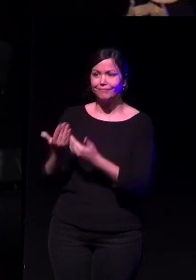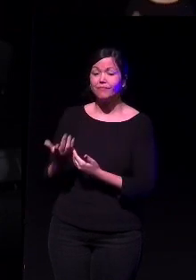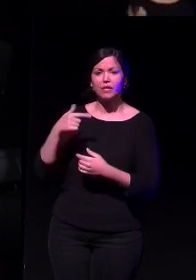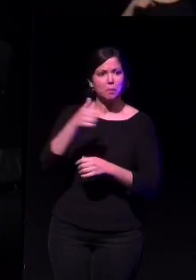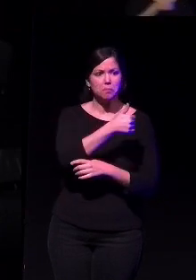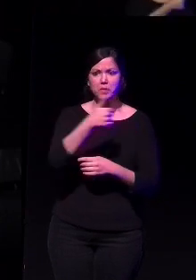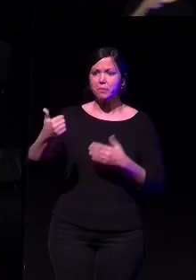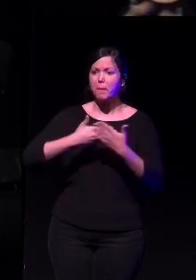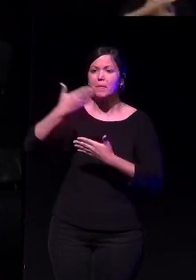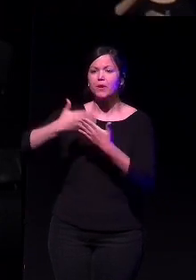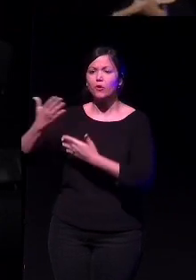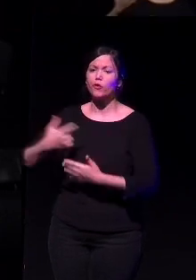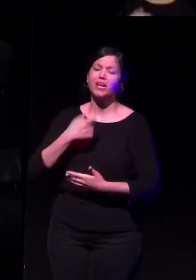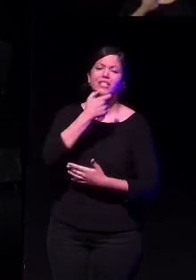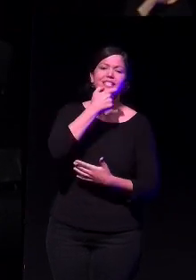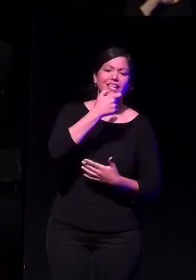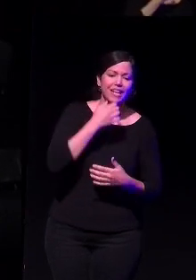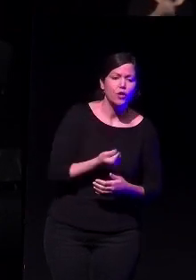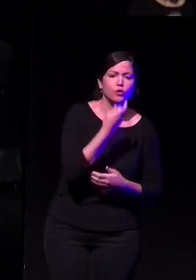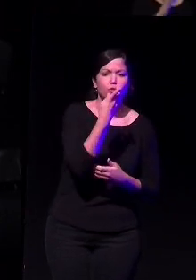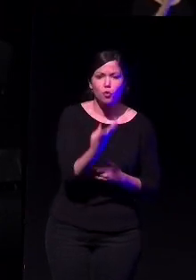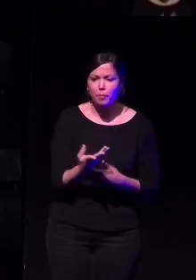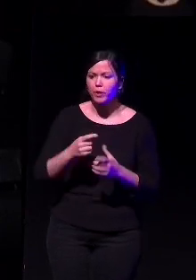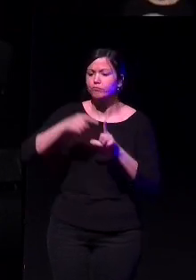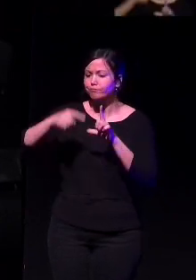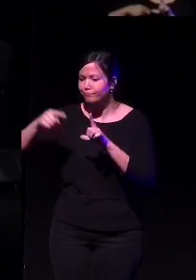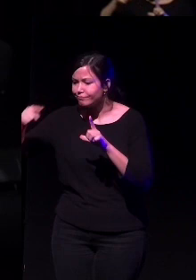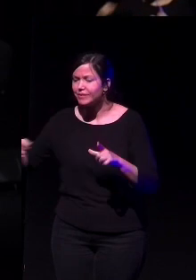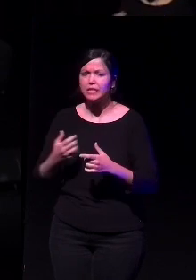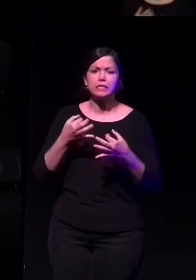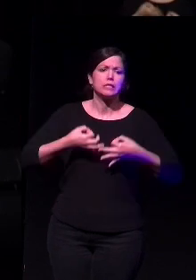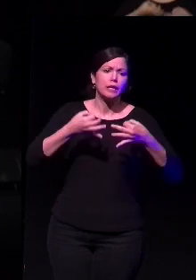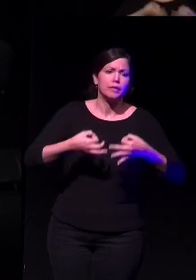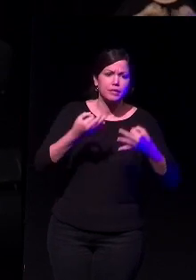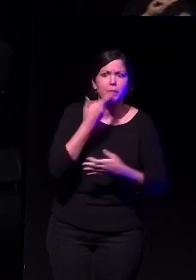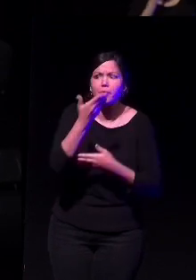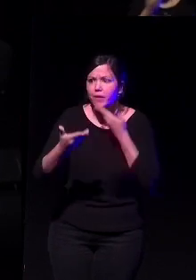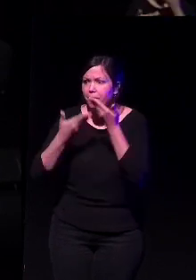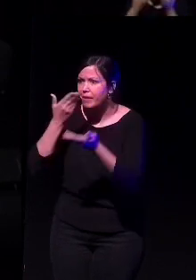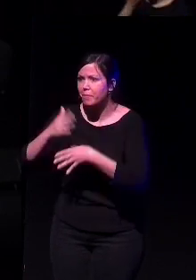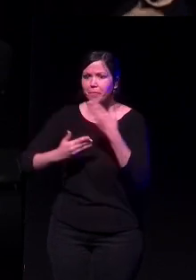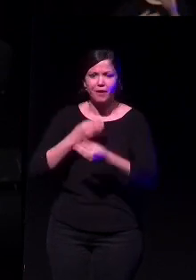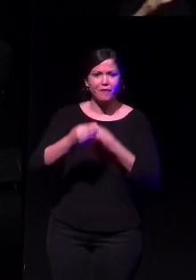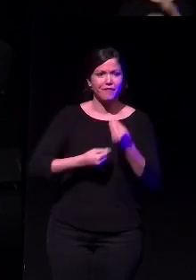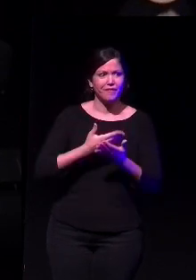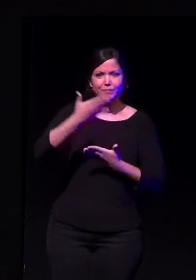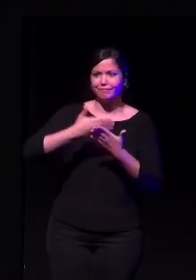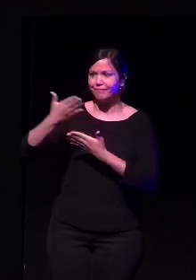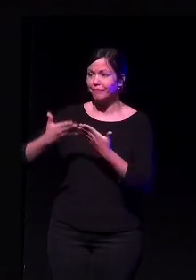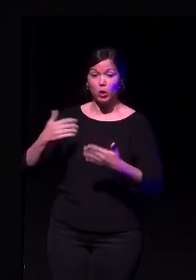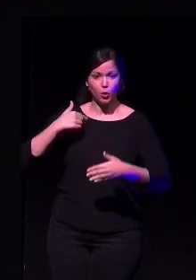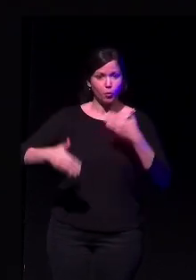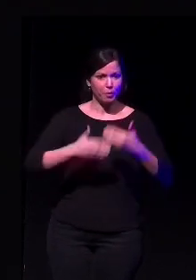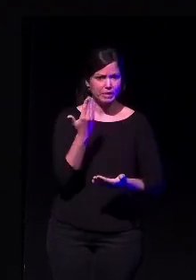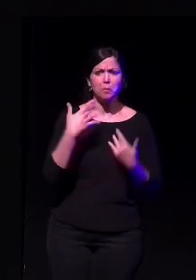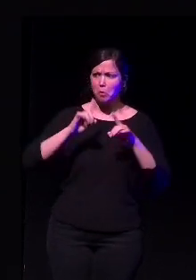que als periodistes ens agraden molt les xifres, les dades, sempre les reclamem per fer les notícies i els reportatges. Començaré per aquí, però em fugiré